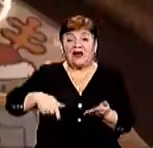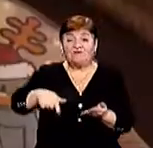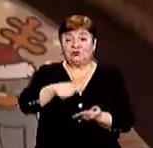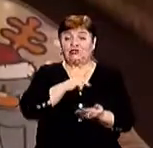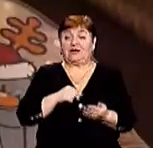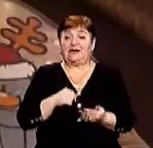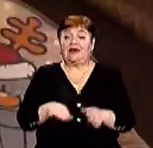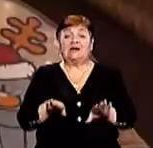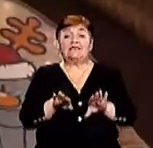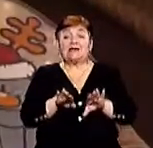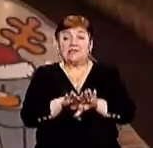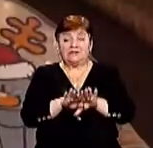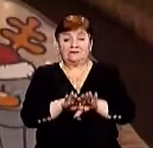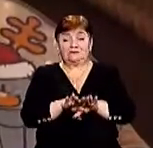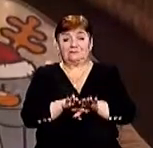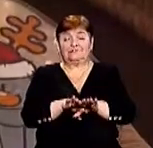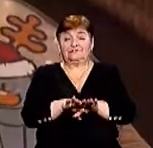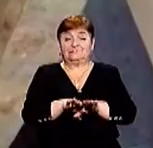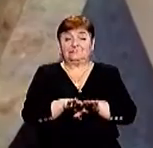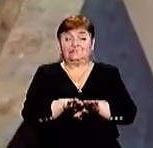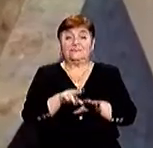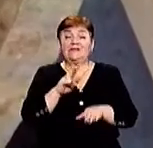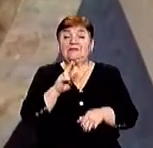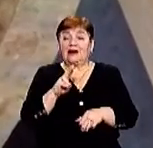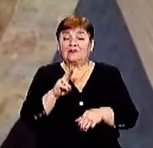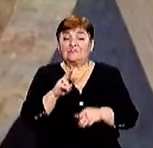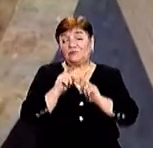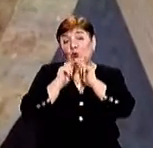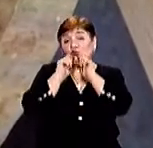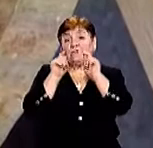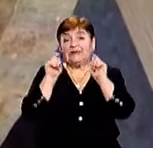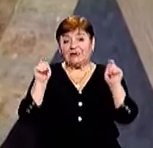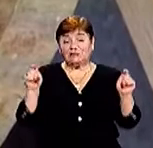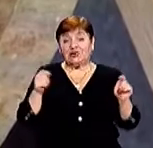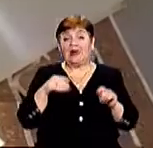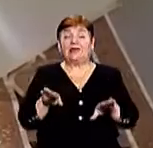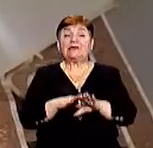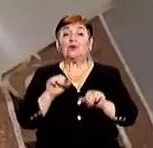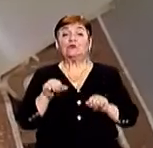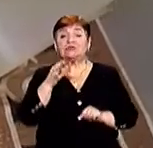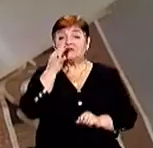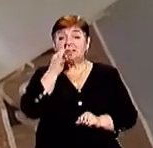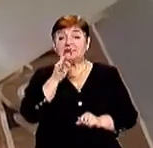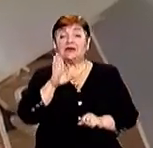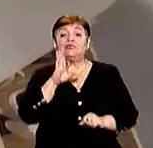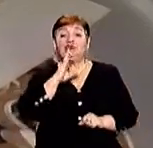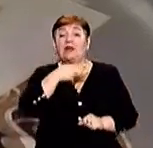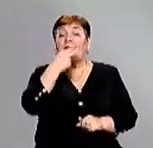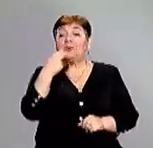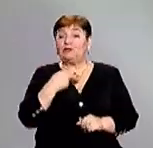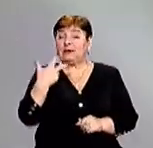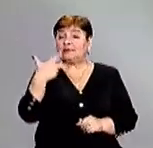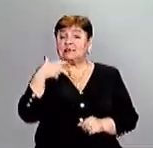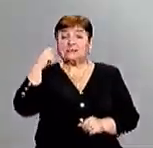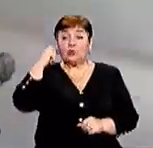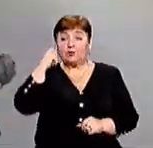мольбертиках декоративних, отакі от як сувенірчики, можна так сказати. Жінка малює майже